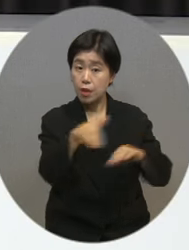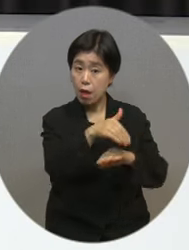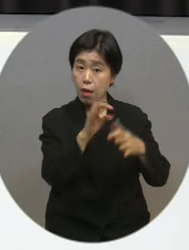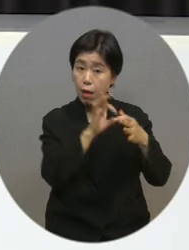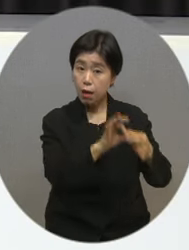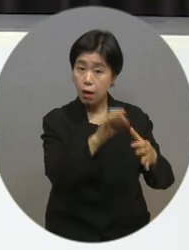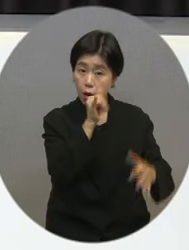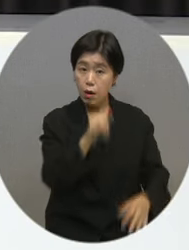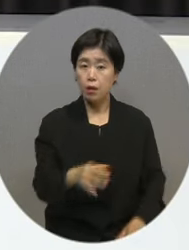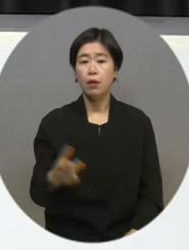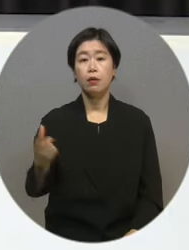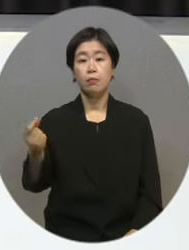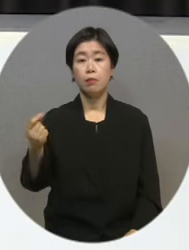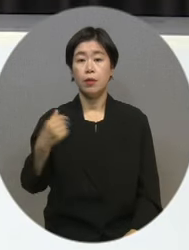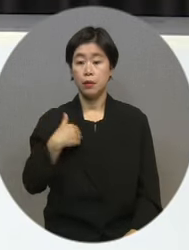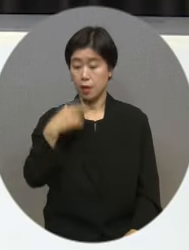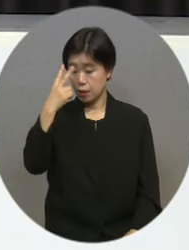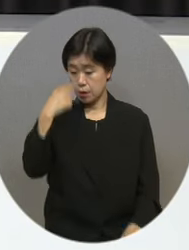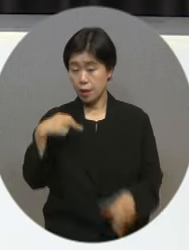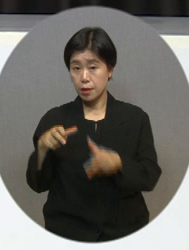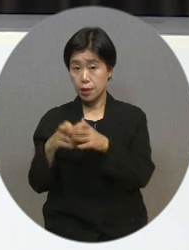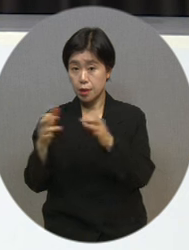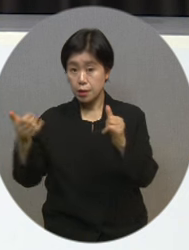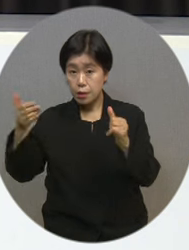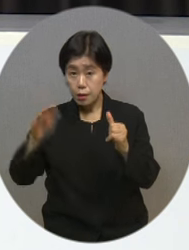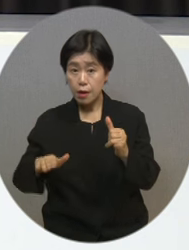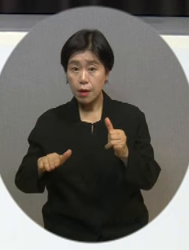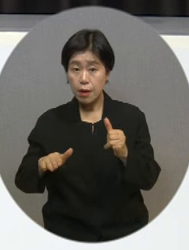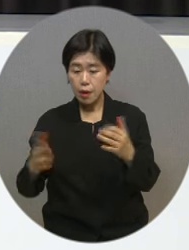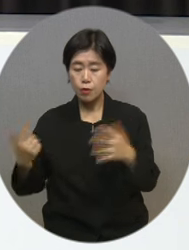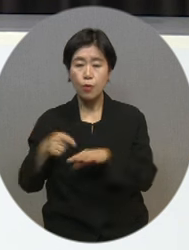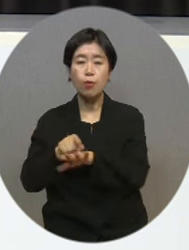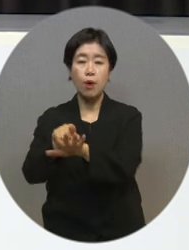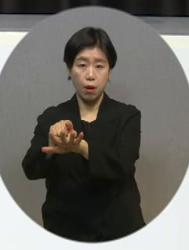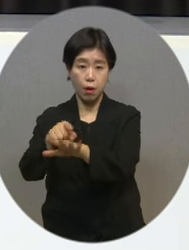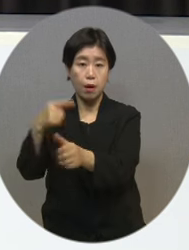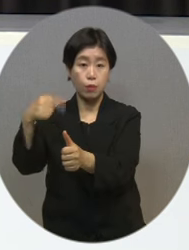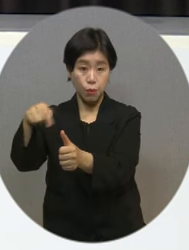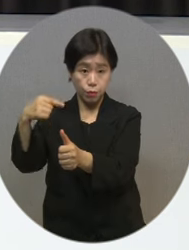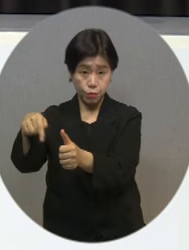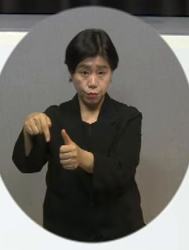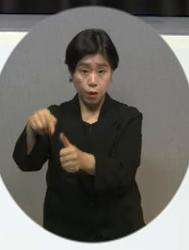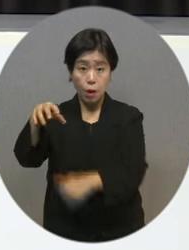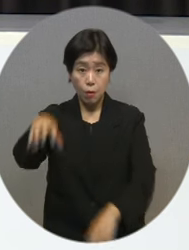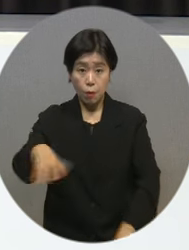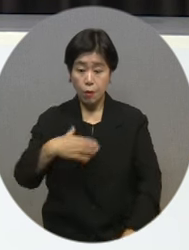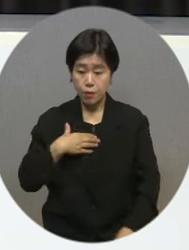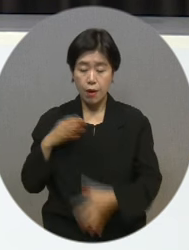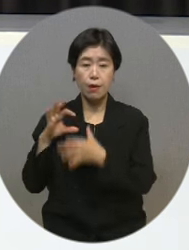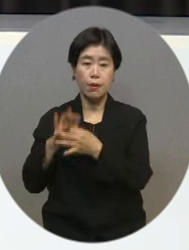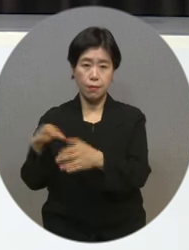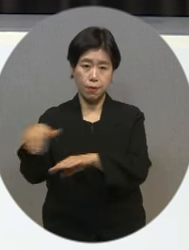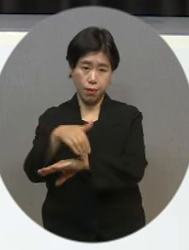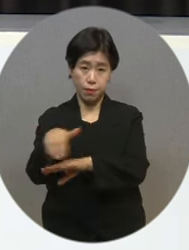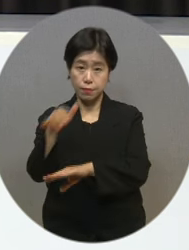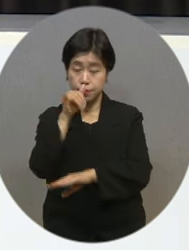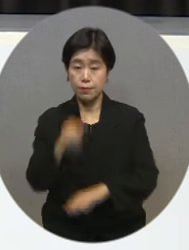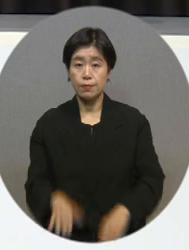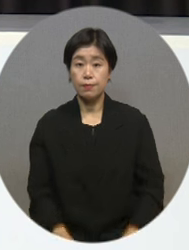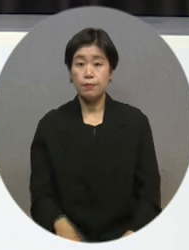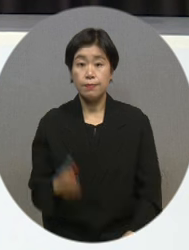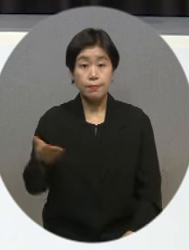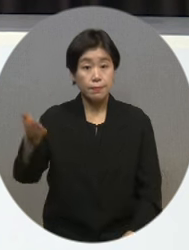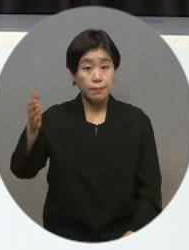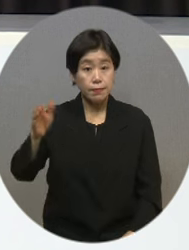네. 시각장애인인데 통합교육, 요즘 교육부가 말하고 있는 통합교육 현장에서 저는 학교를 다녔어요. 예.